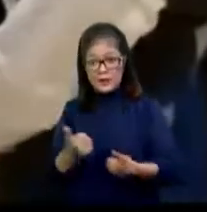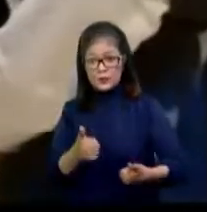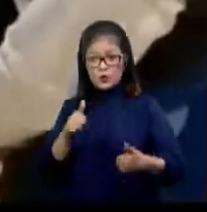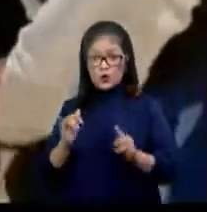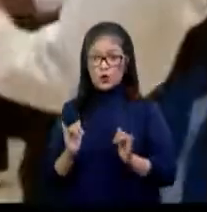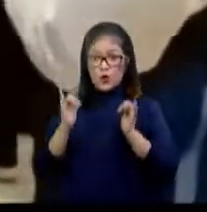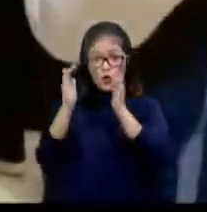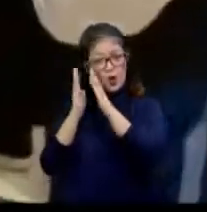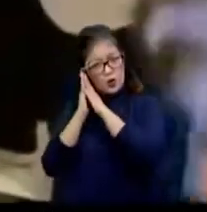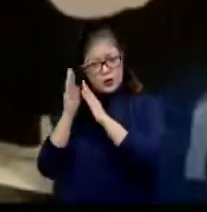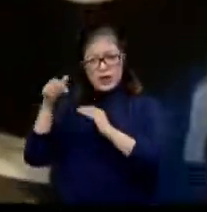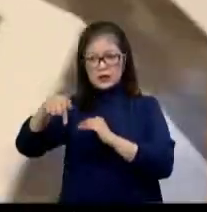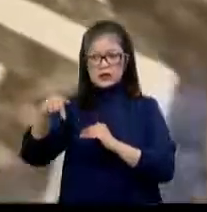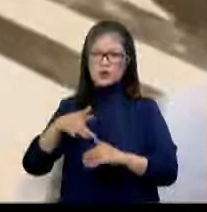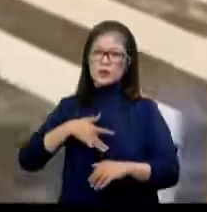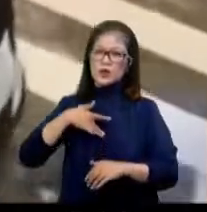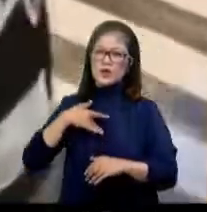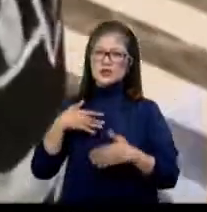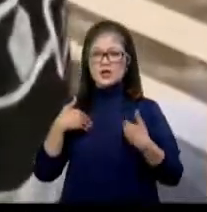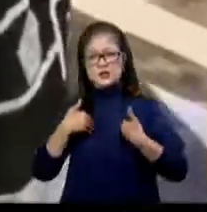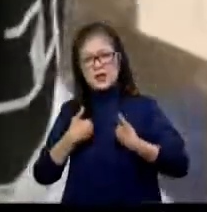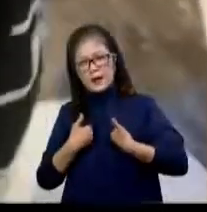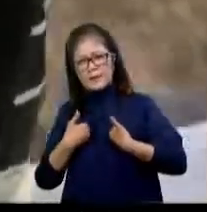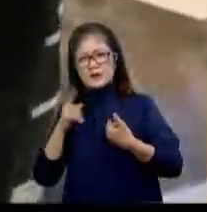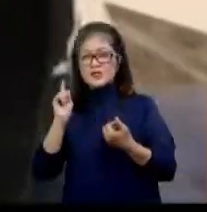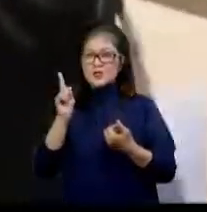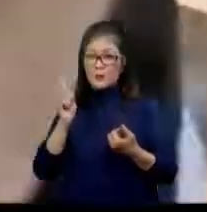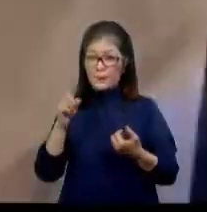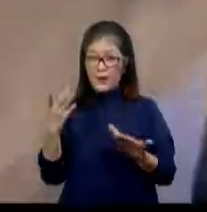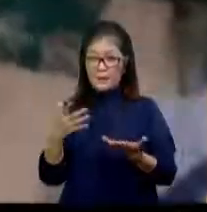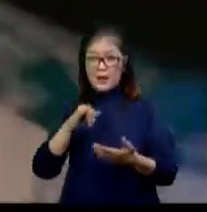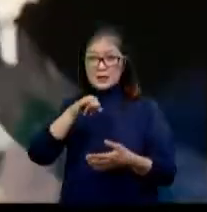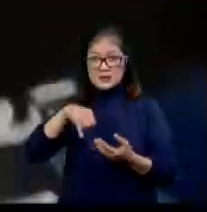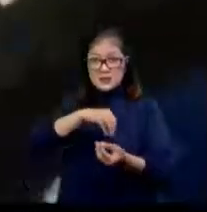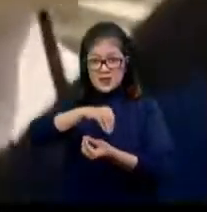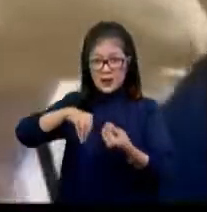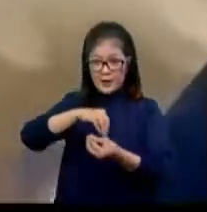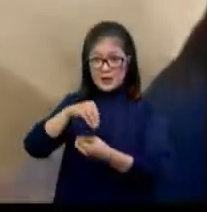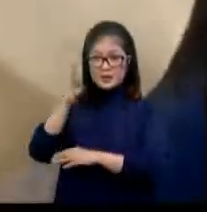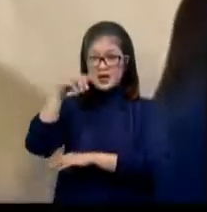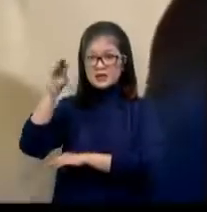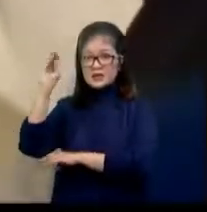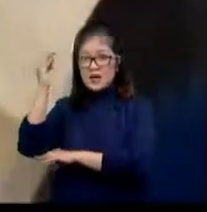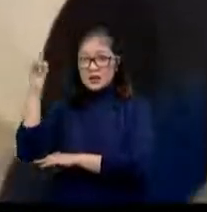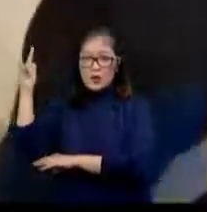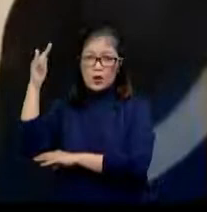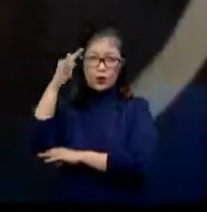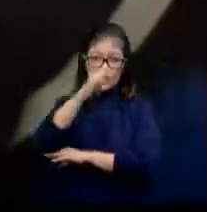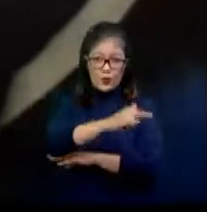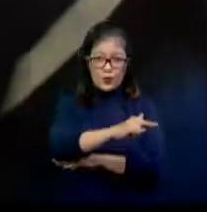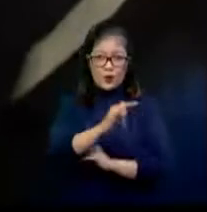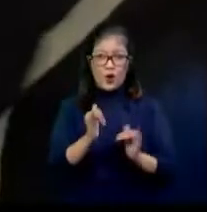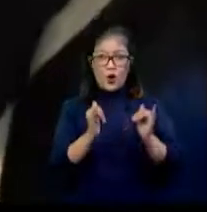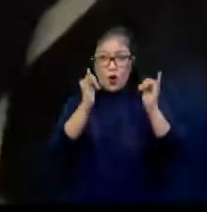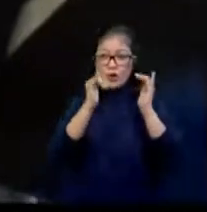menghapus rasa lelah setelah menempuh perjalanan udara selama 9 jam dari Jakarta. Hotel yang ditempati jemaah calon haji Indonesia salah